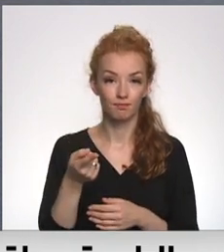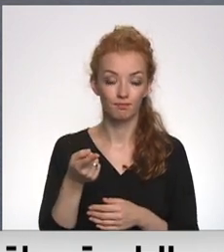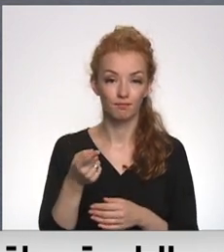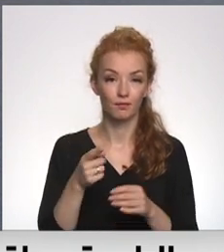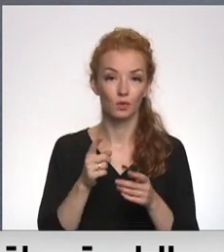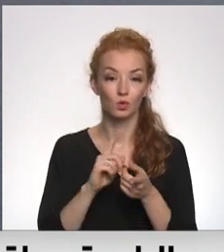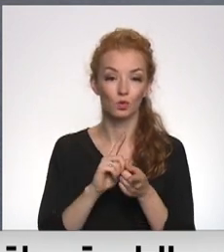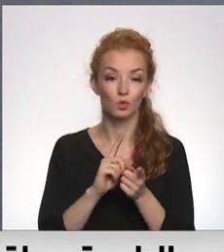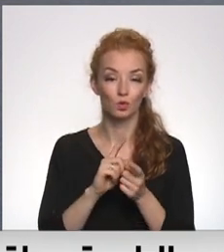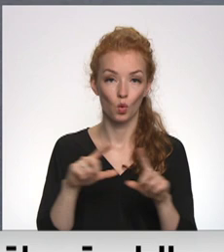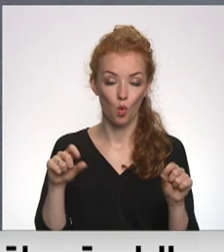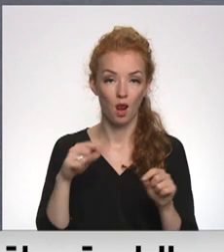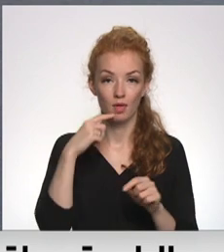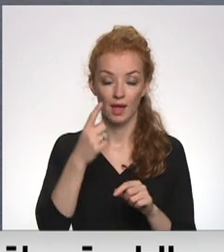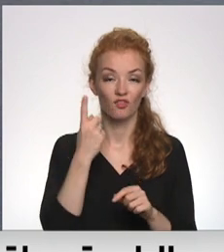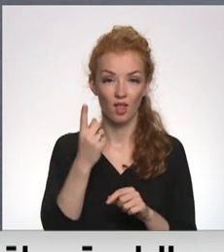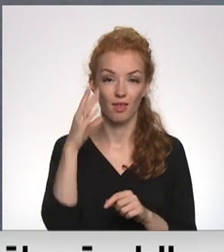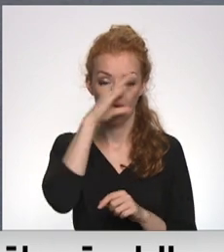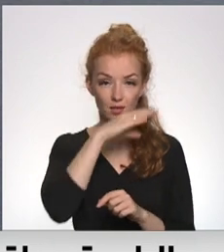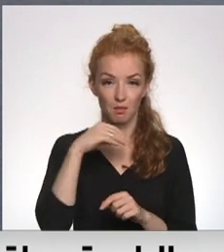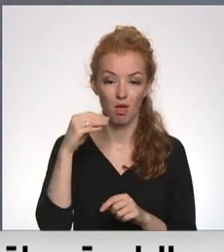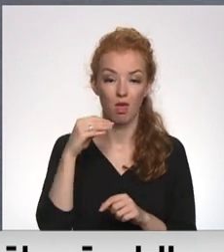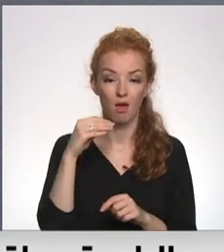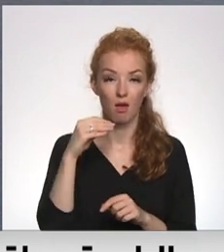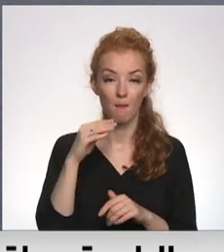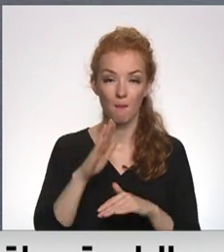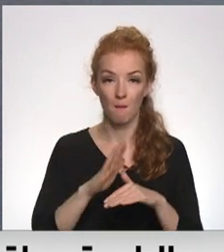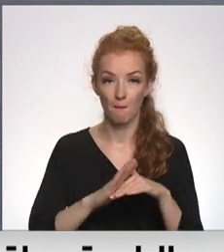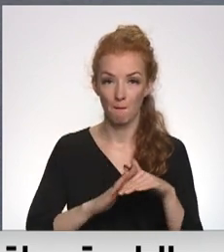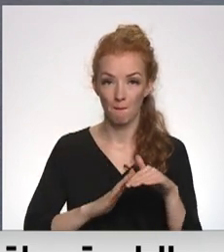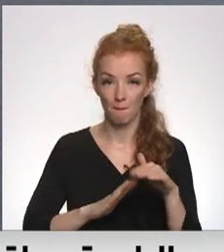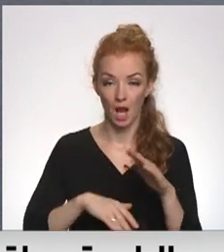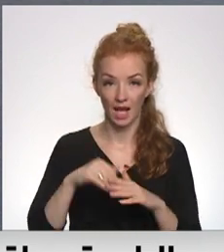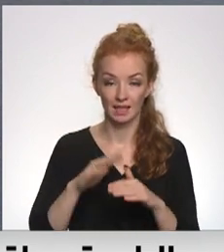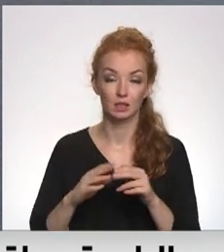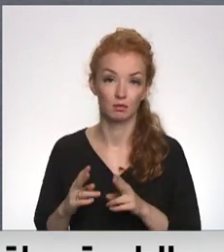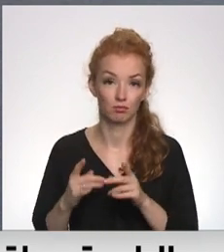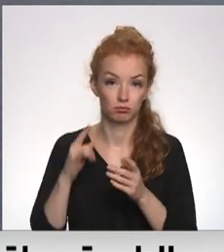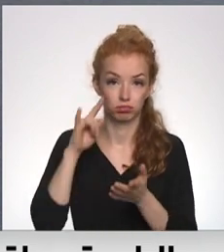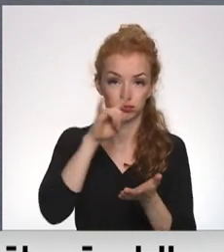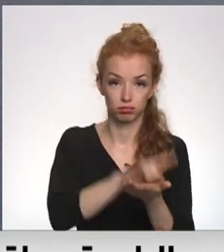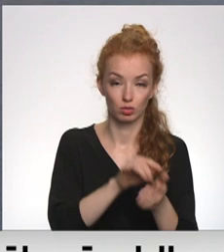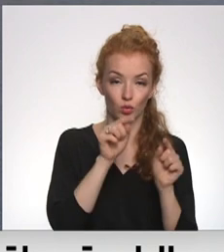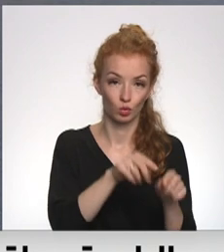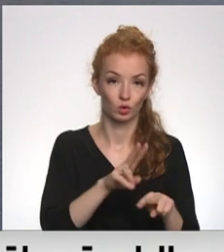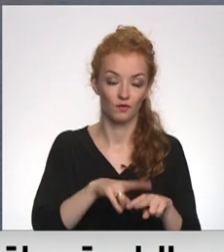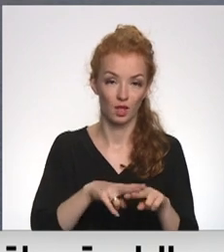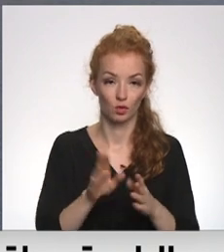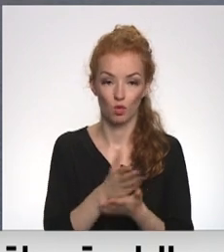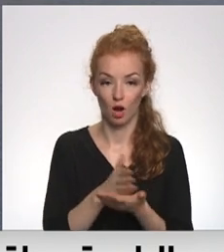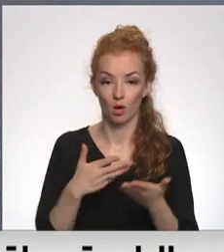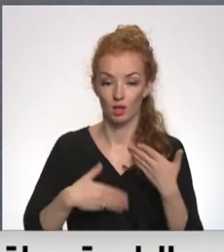Un skola teica, ka iespēja ir viena praktiski braukt un eksāmenis likt